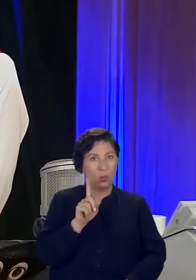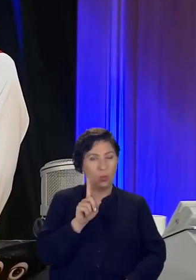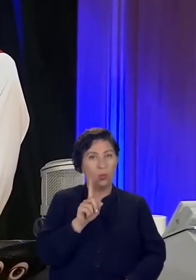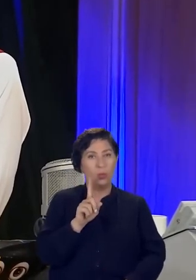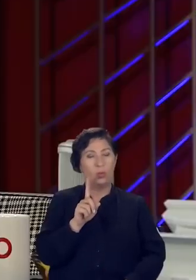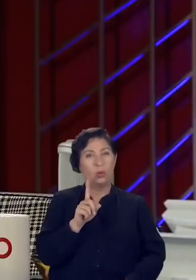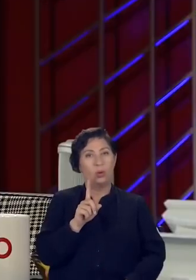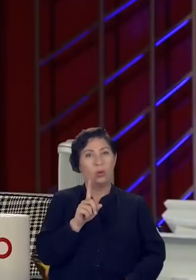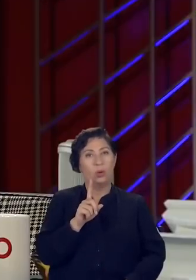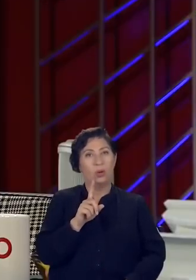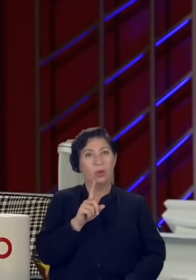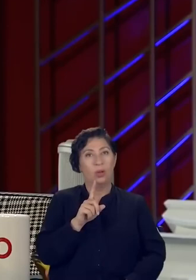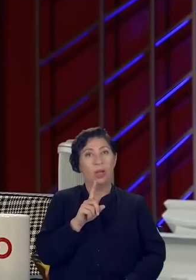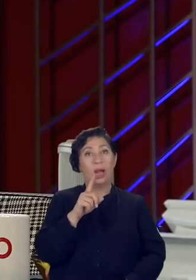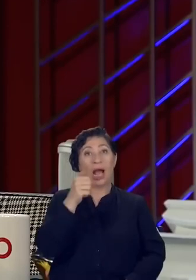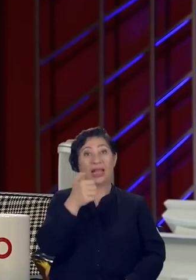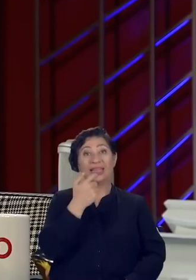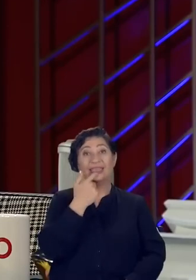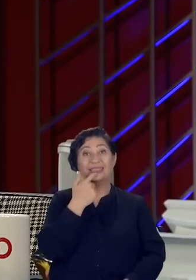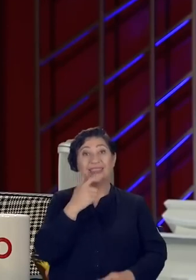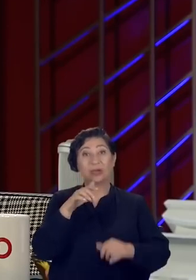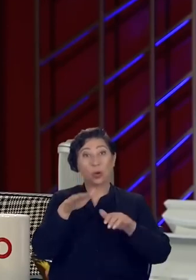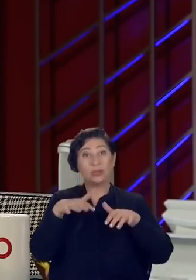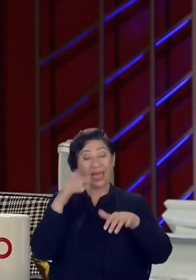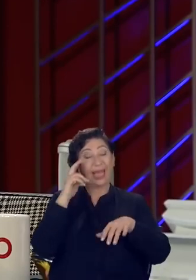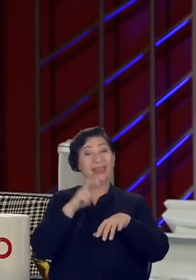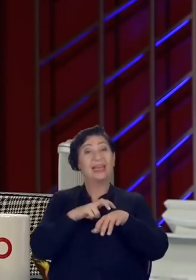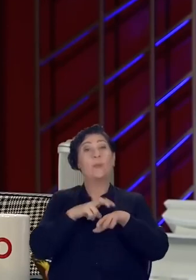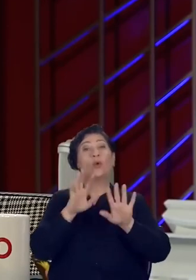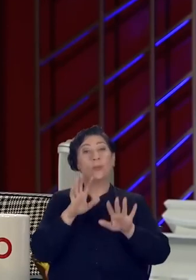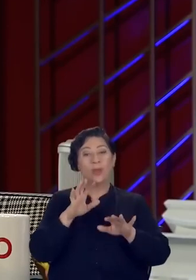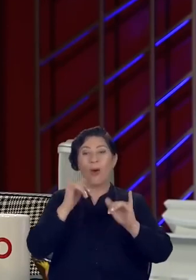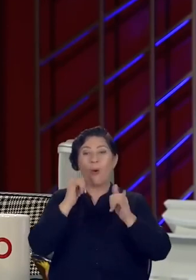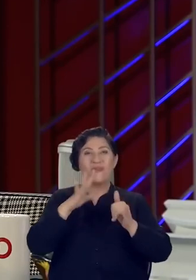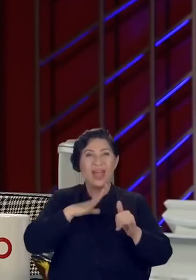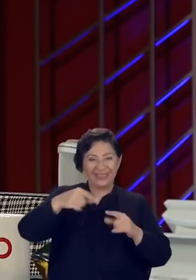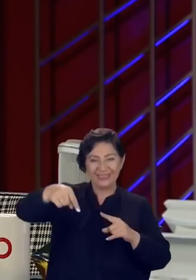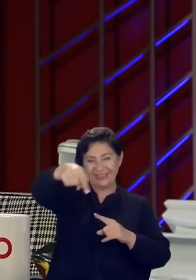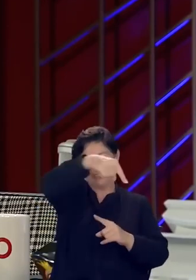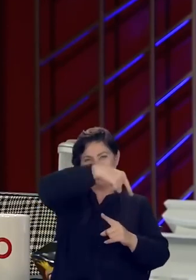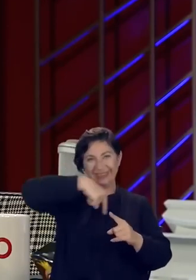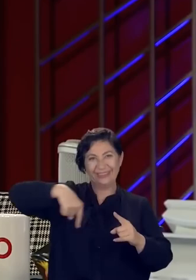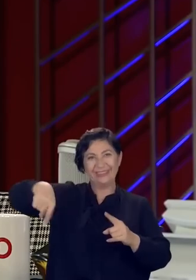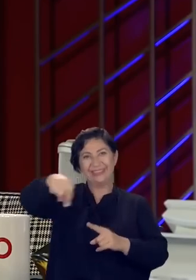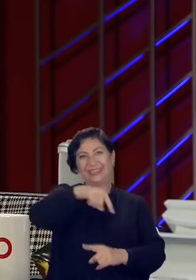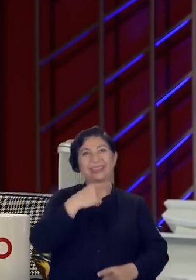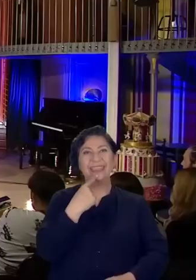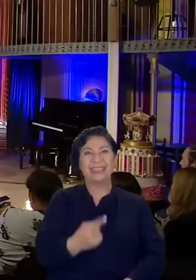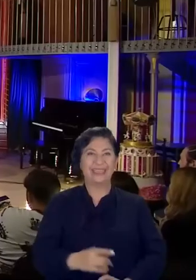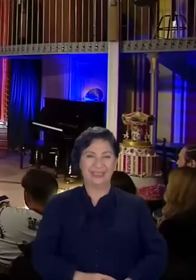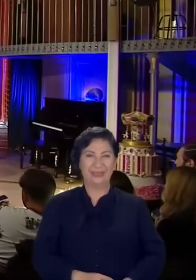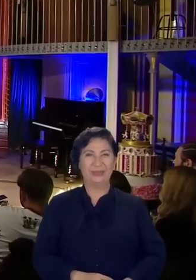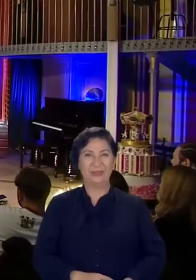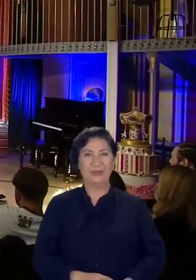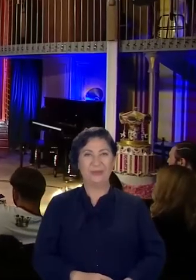ki, 6 yaşında konser verdiğini ben de hatırlamıyorum. Yağ satarım, bal satarım diye ortalarda geziniyordun dedi.